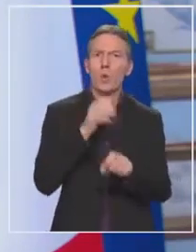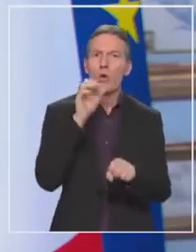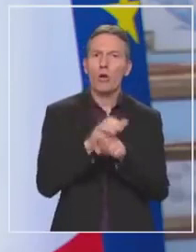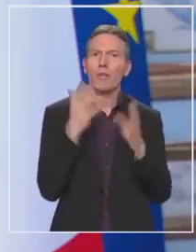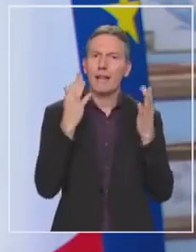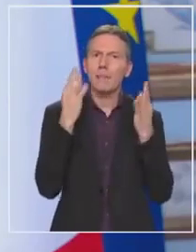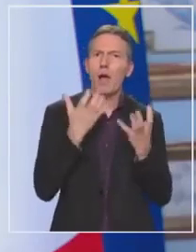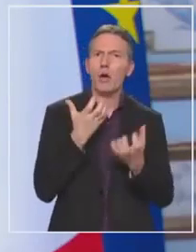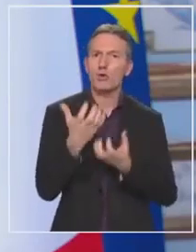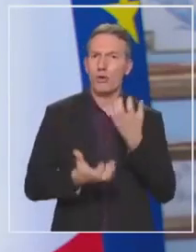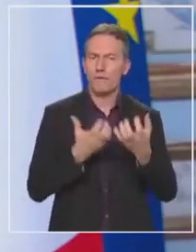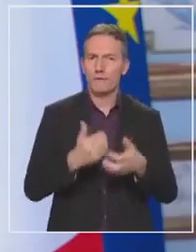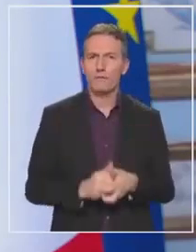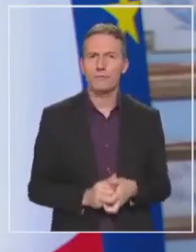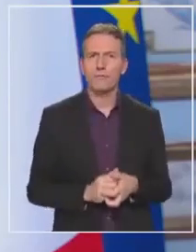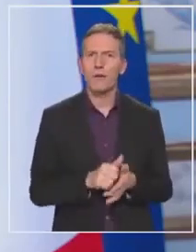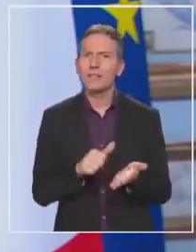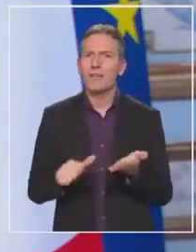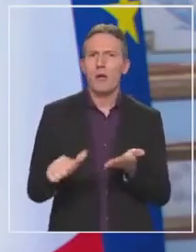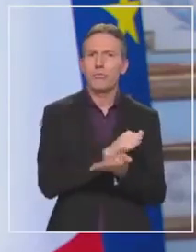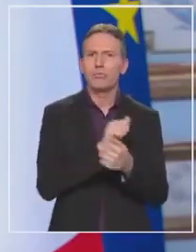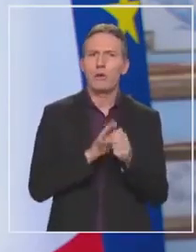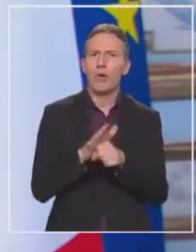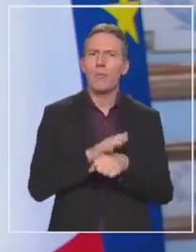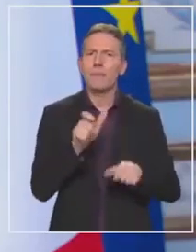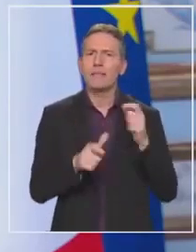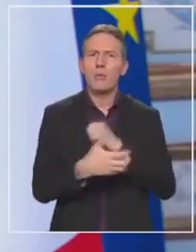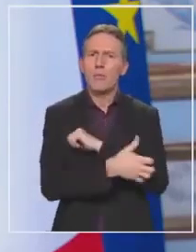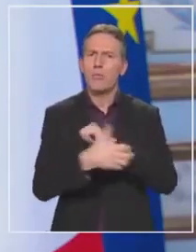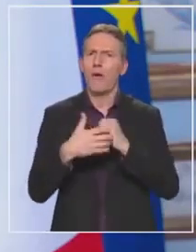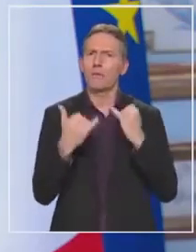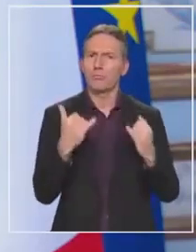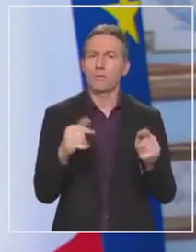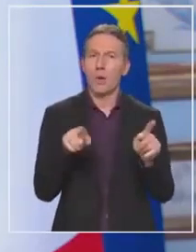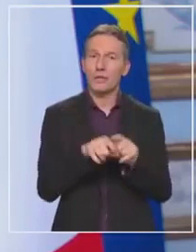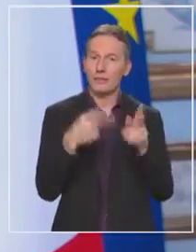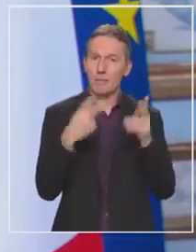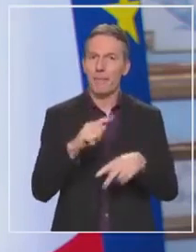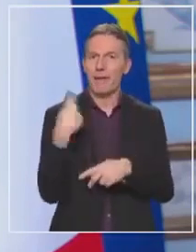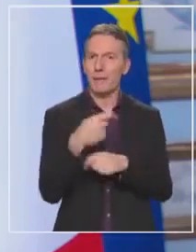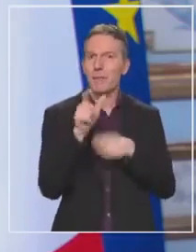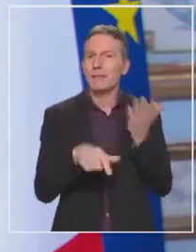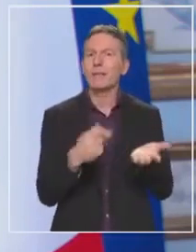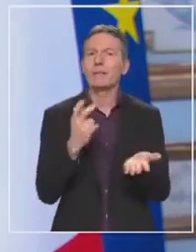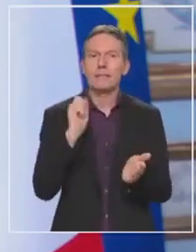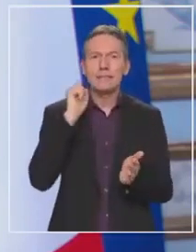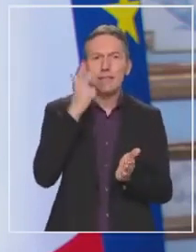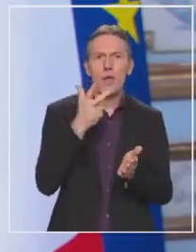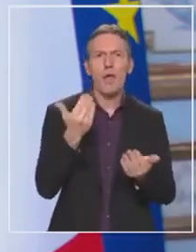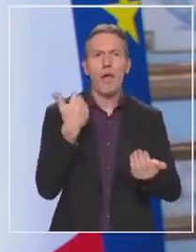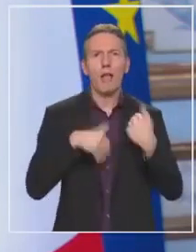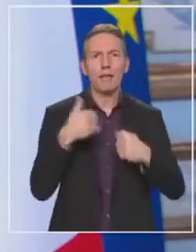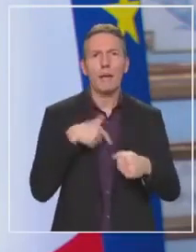le réchauffement climatique éradiquer la grande pauvreté et permettre à nos concitoyens en situation de handicap